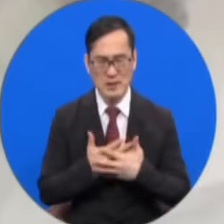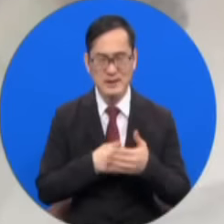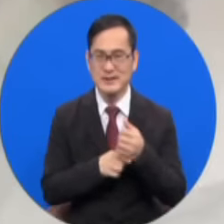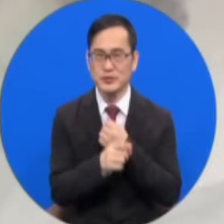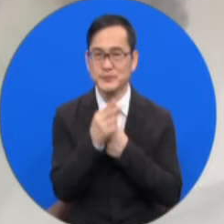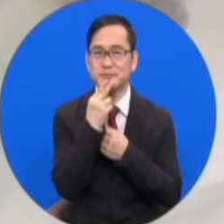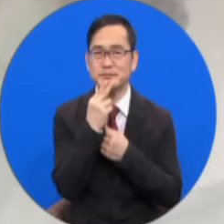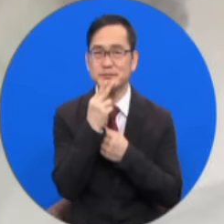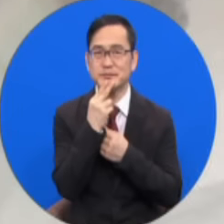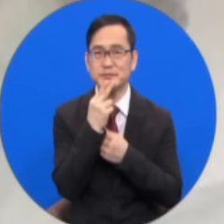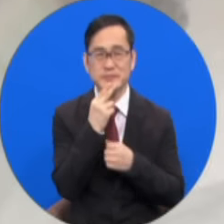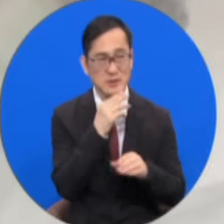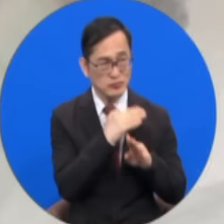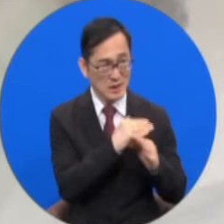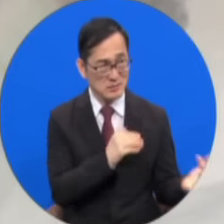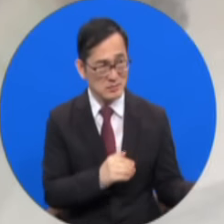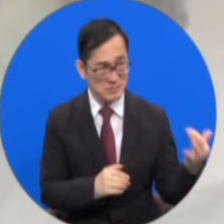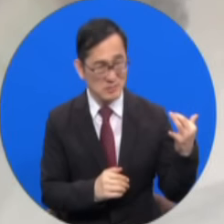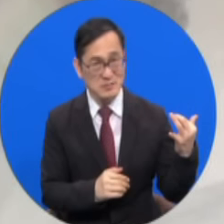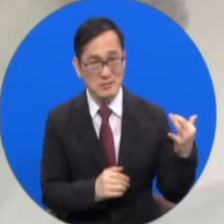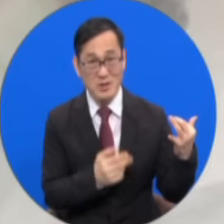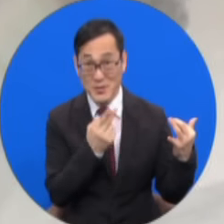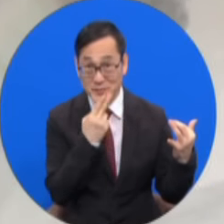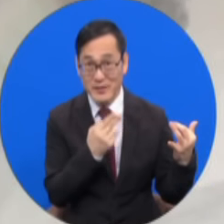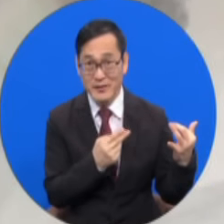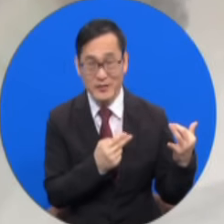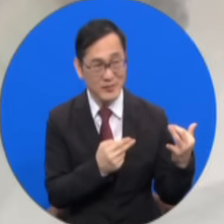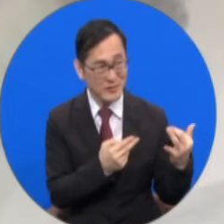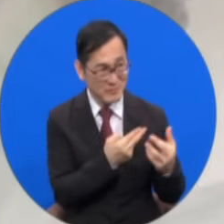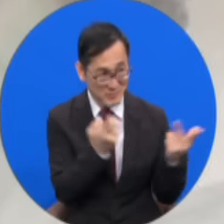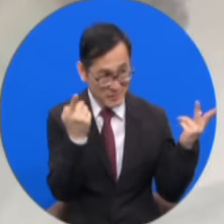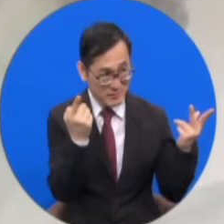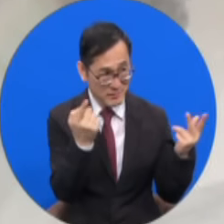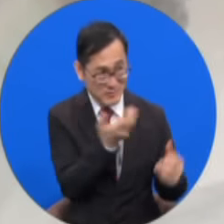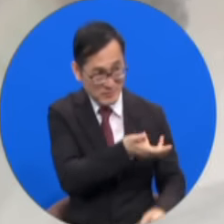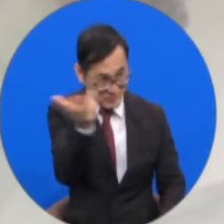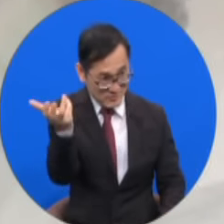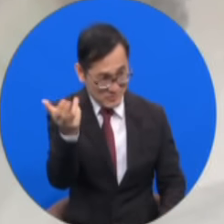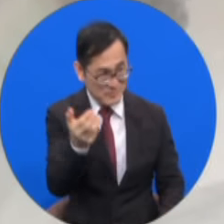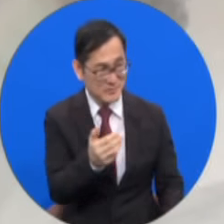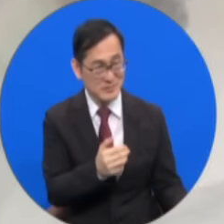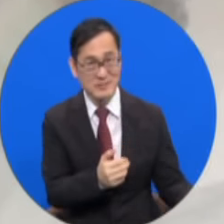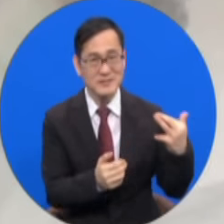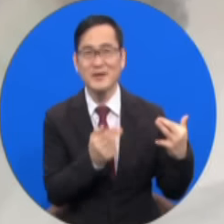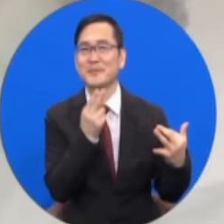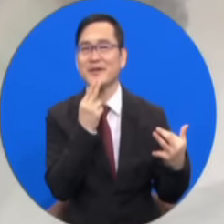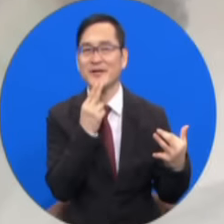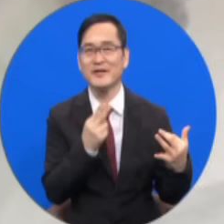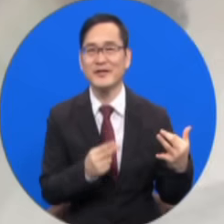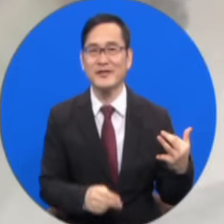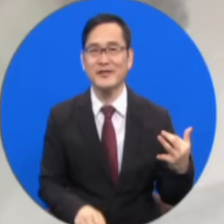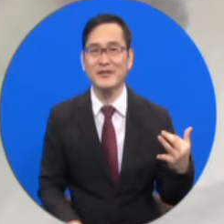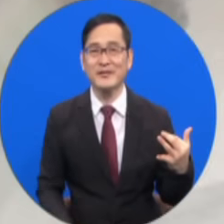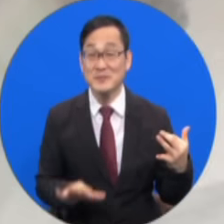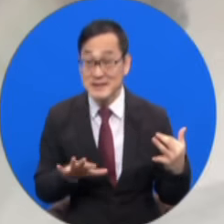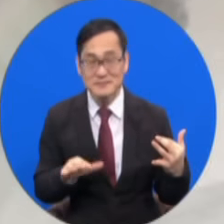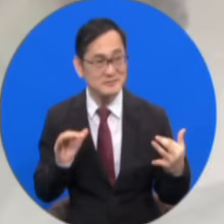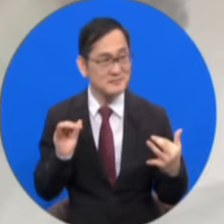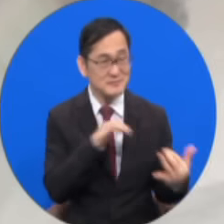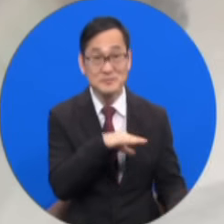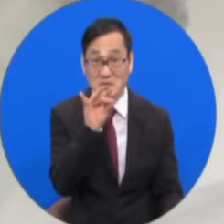일단 우리를 공격할 수 있는 주력이 빠져나갔다 얘기는 상대적으로 우리의 안보는 안전하다는 얘기죠 이참에 좀 뭔가 북한 안보를 좀 흔들어 볼 수도 있는 거